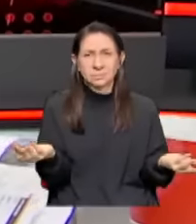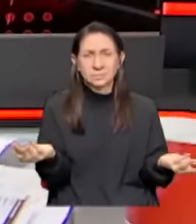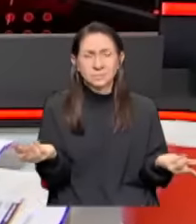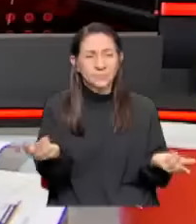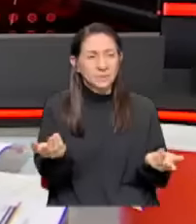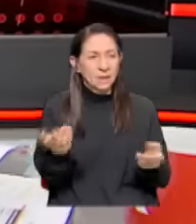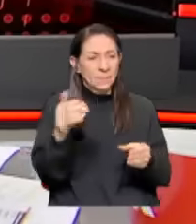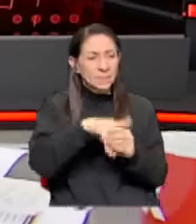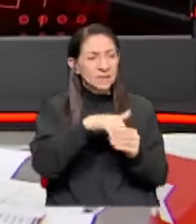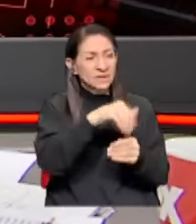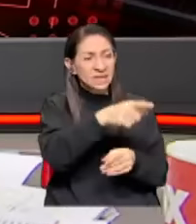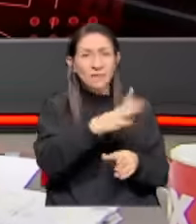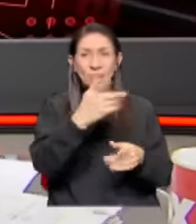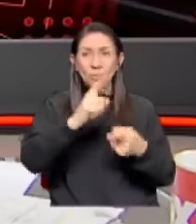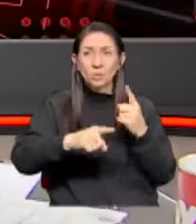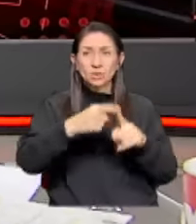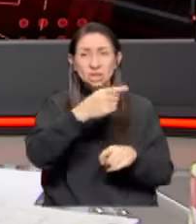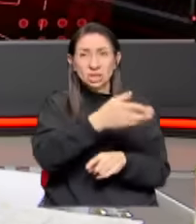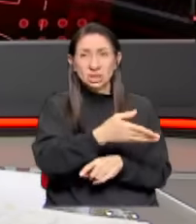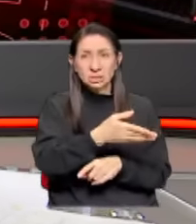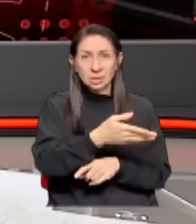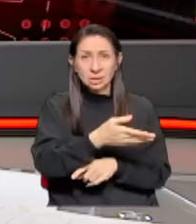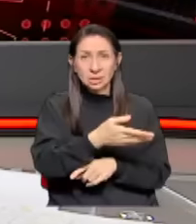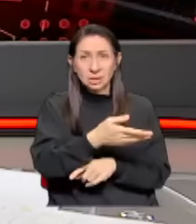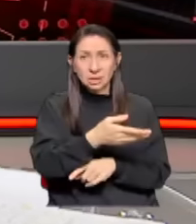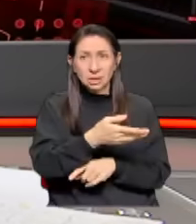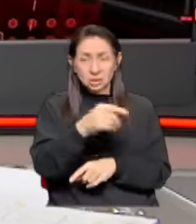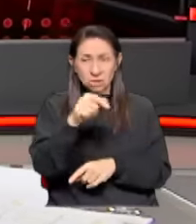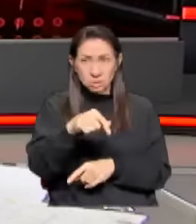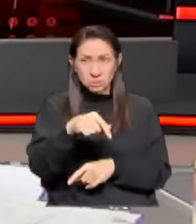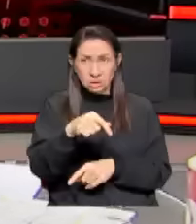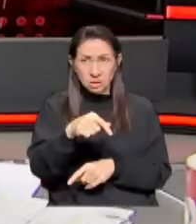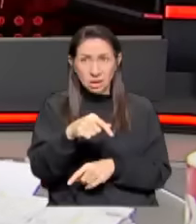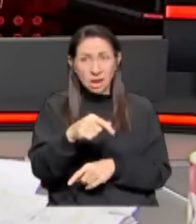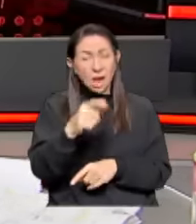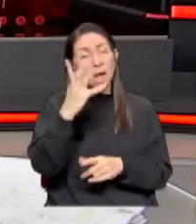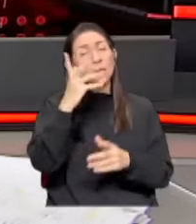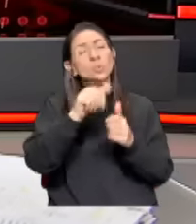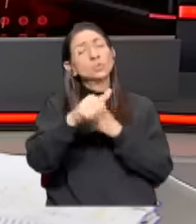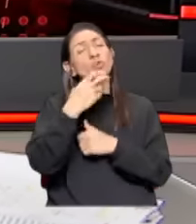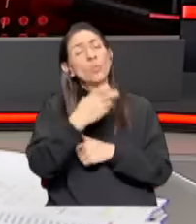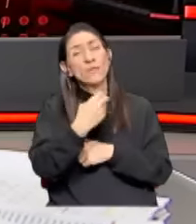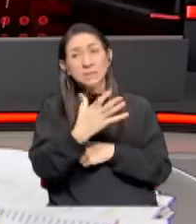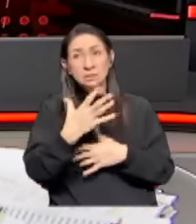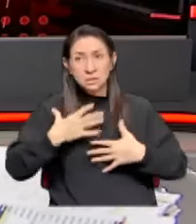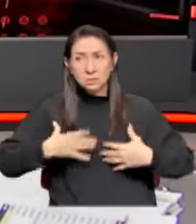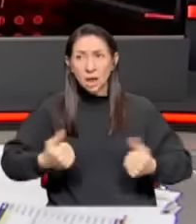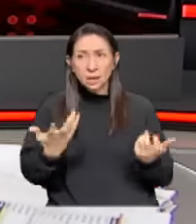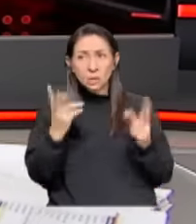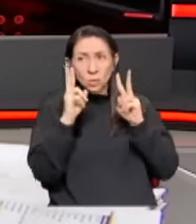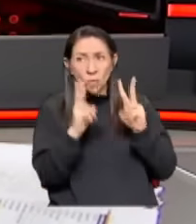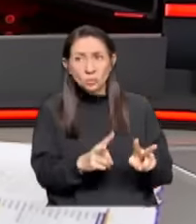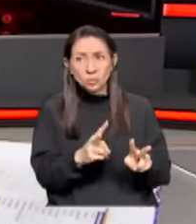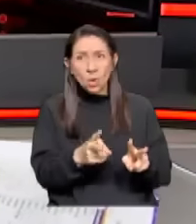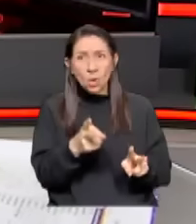Hayır, milletvekillerini ya da siyasetçilerin, şimdi Allah uzun ömürler versin, sağlığında ne gördünüz